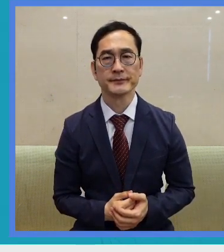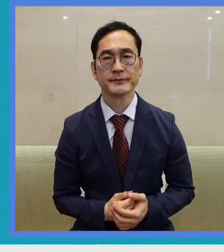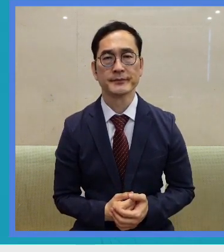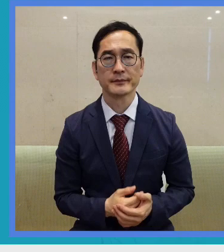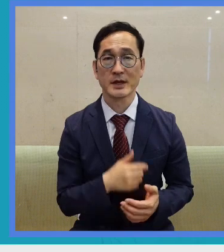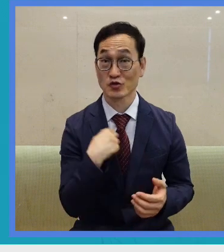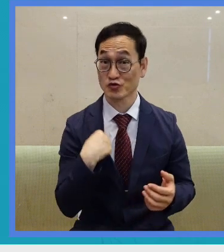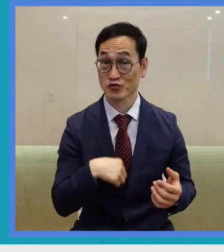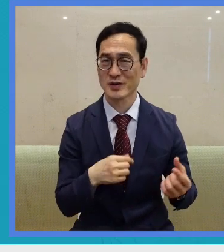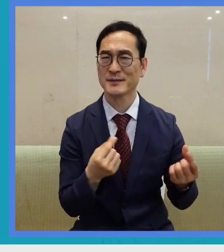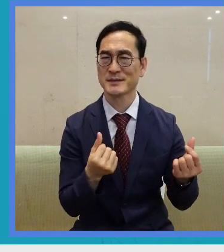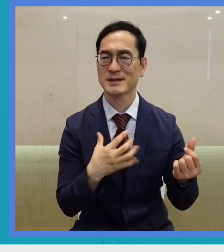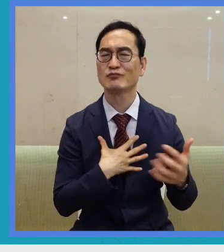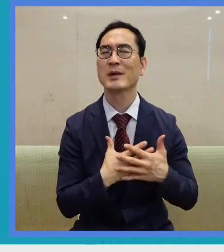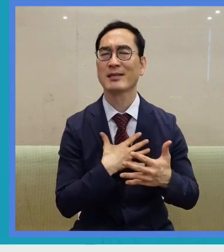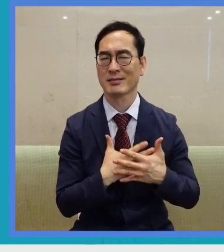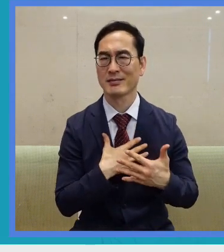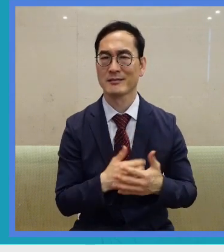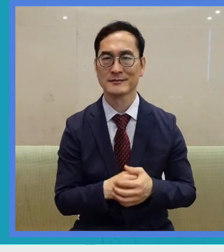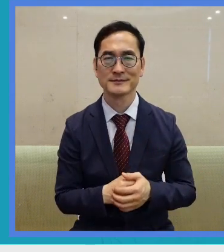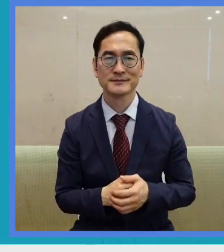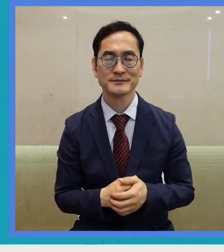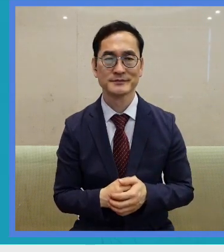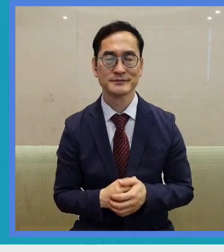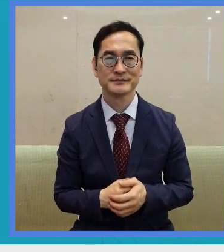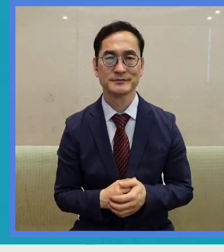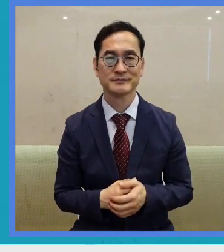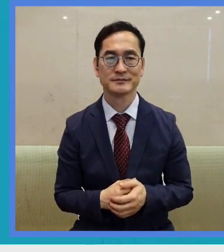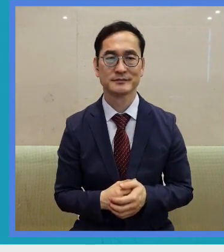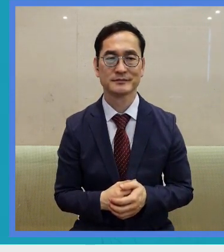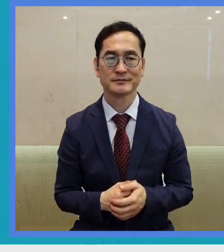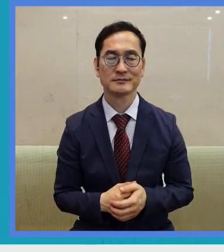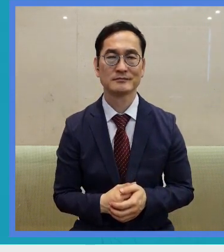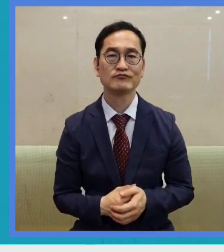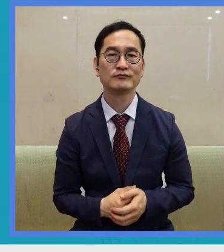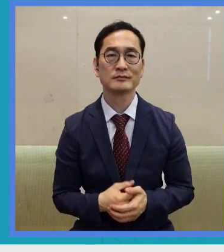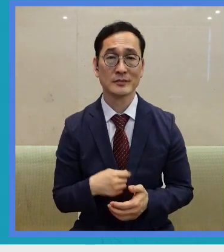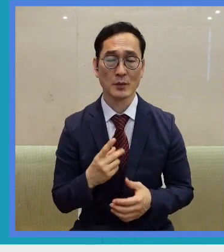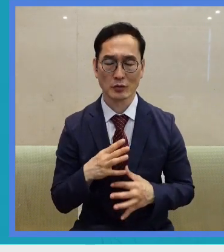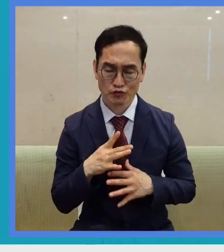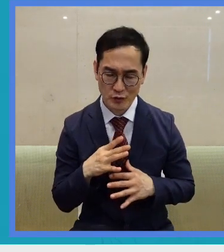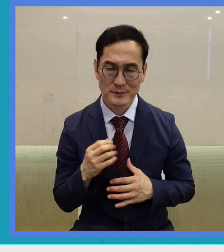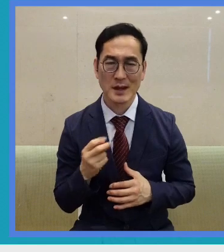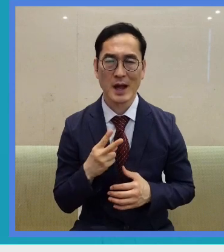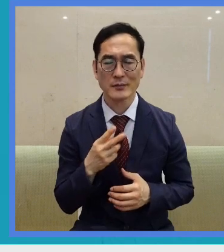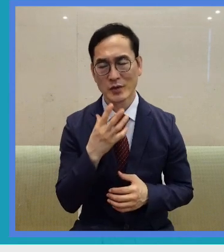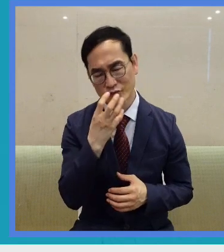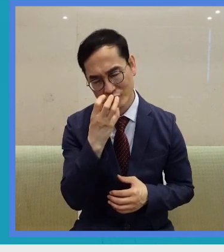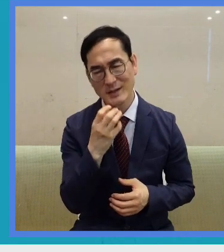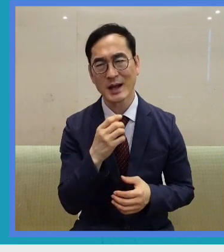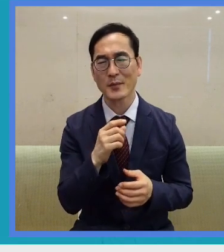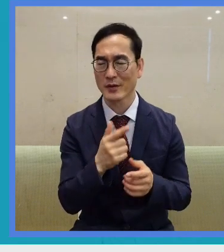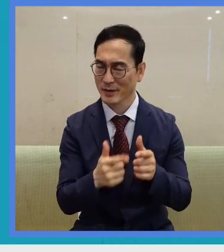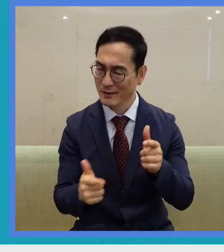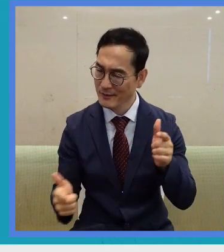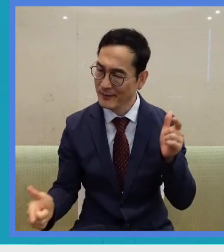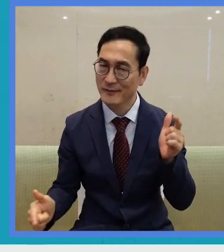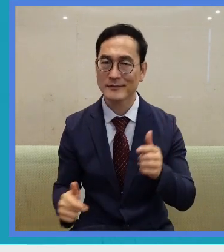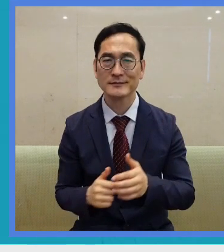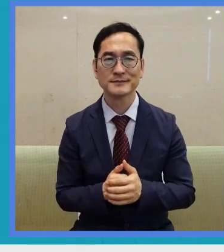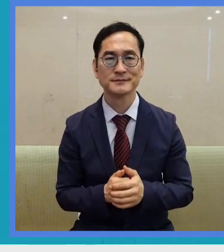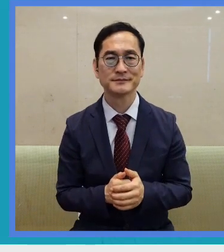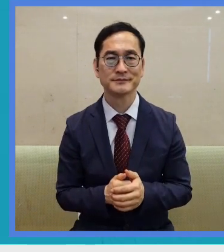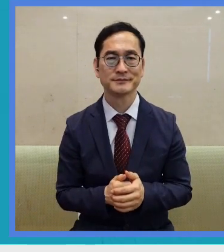굉장히 유사하게 학생들은 응답을 합니다. 그리고서 이제 뭐 두렵다, 우울하다, 짜증이 난다 이런 식으로 표현을 하는 거죠.